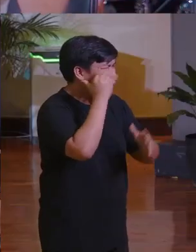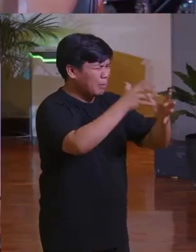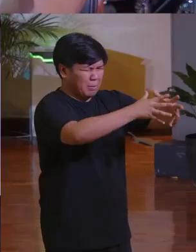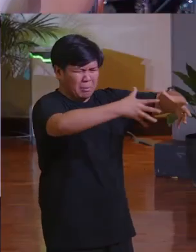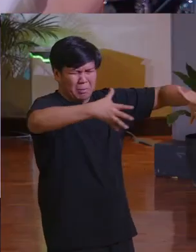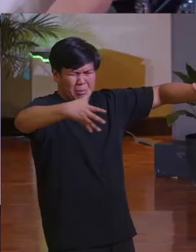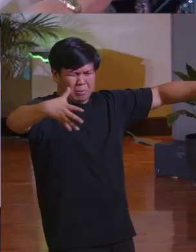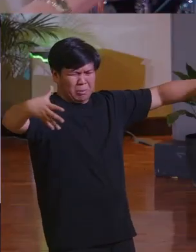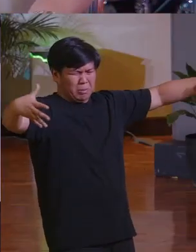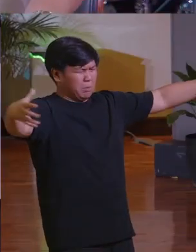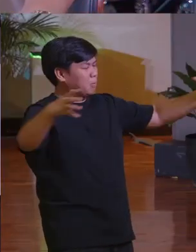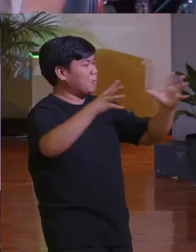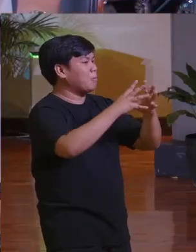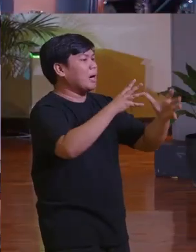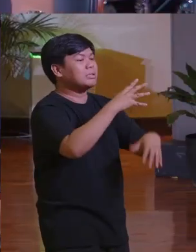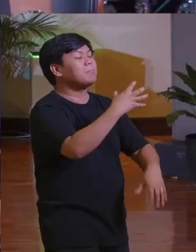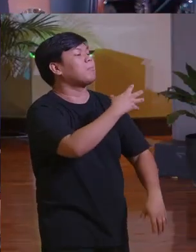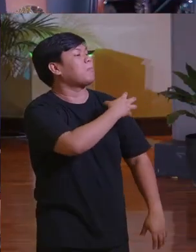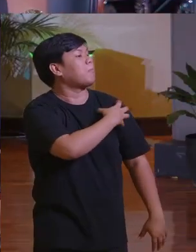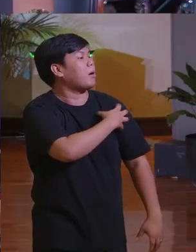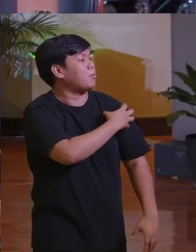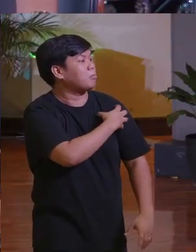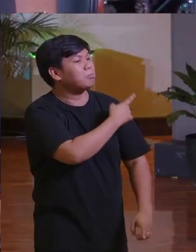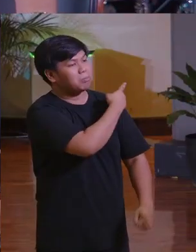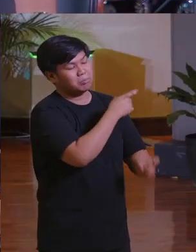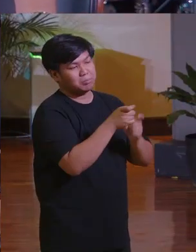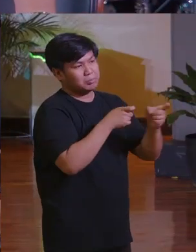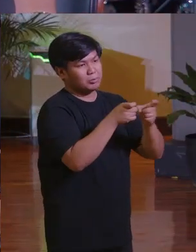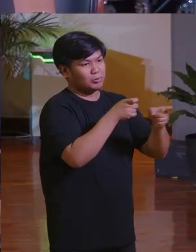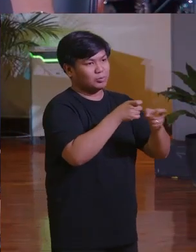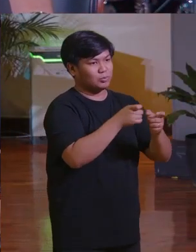napaka-laki, napaka-powerful nitong Nineveh.